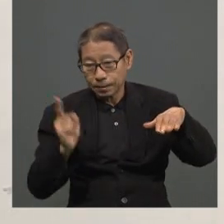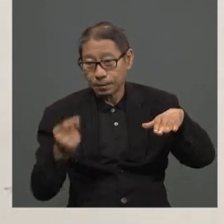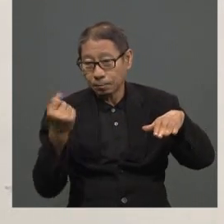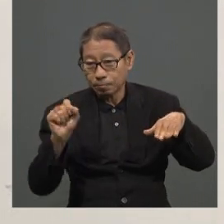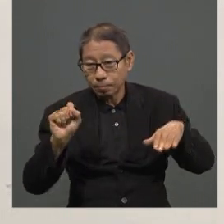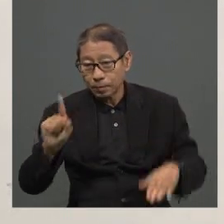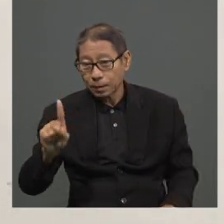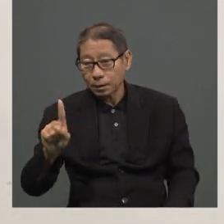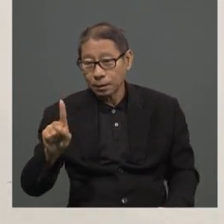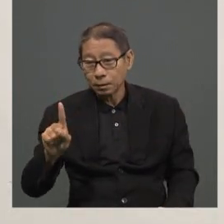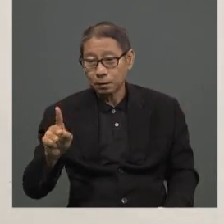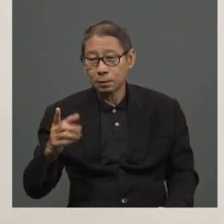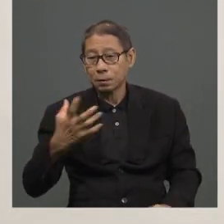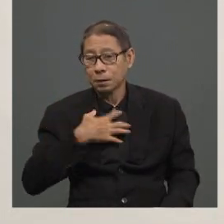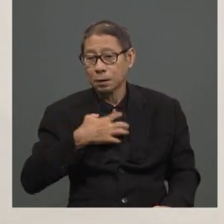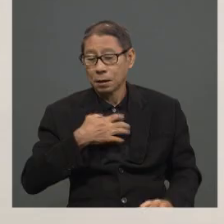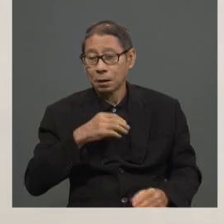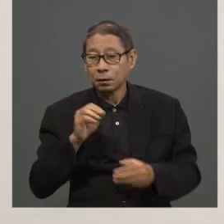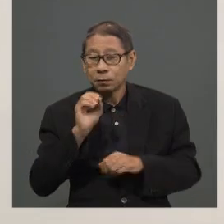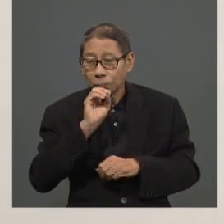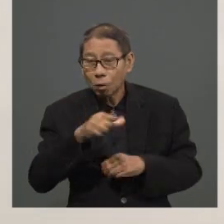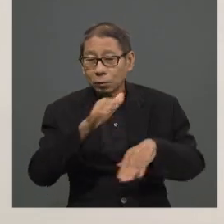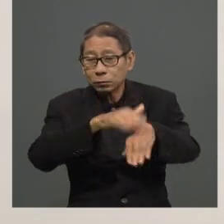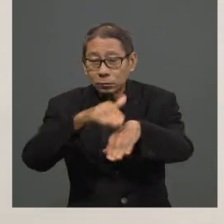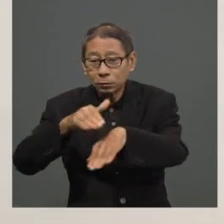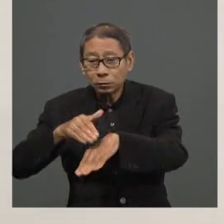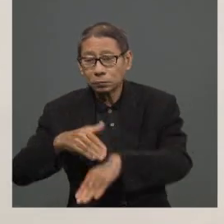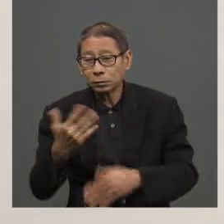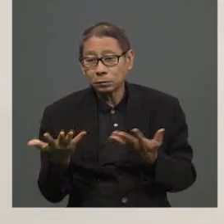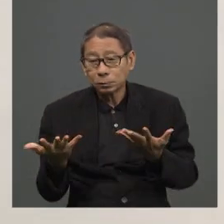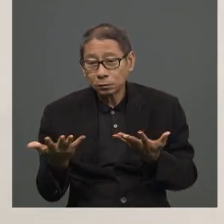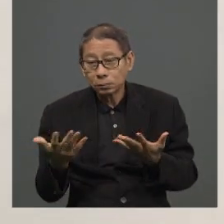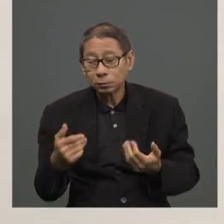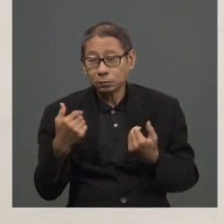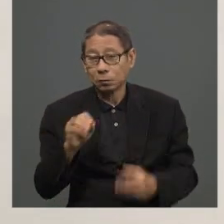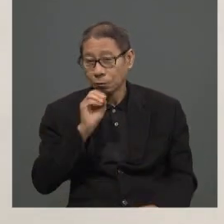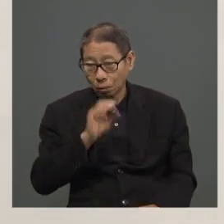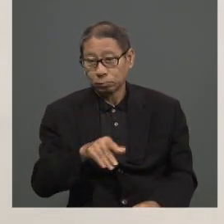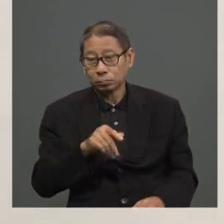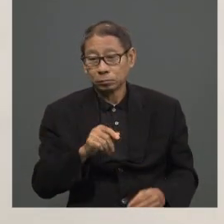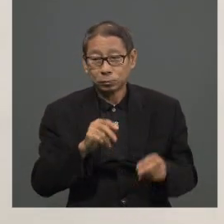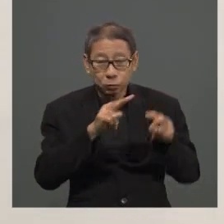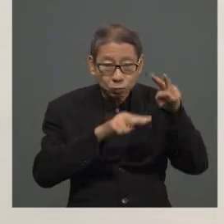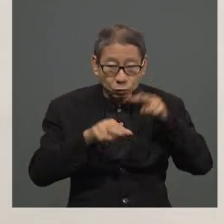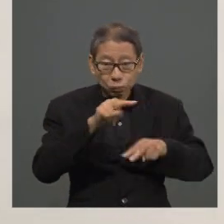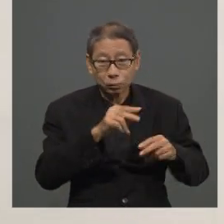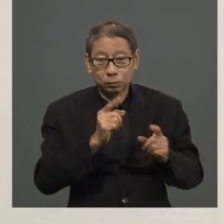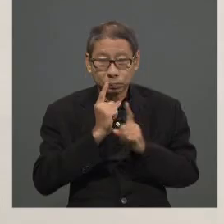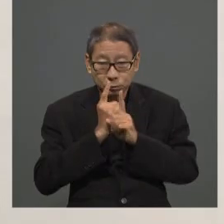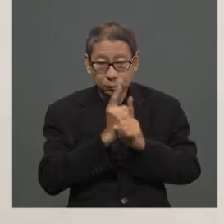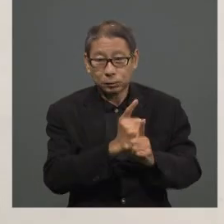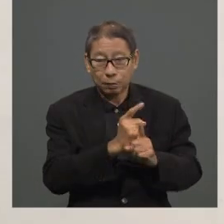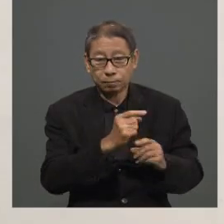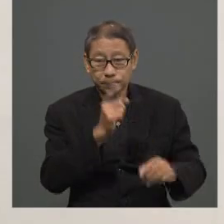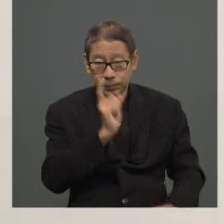ทางขนส่งอยากจะพูดหรืออยากจะบอกอะไรประเด็นนี้ไหมคะ คือตรงนี้เราก็ยืนยันนะคะว่าเราตรวจตามสภาพ